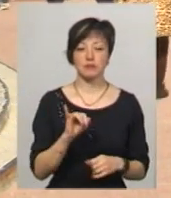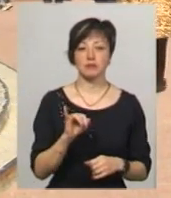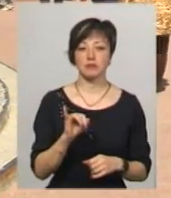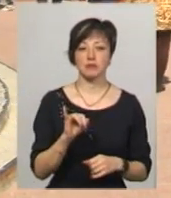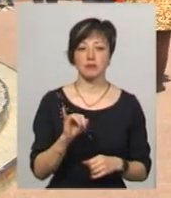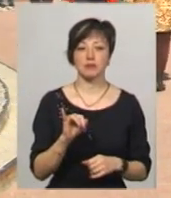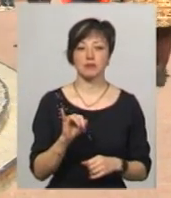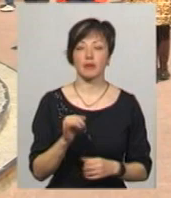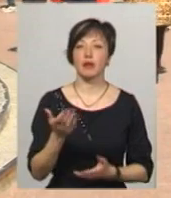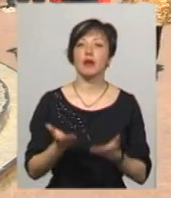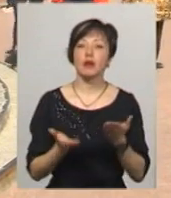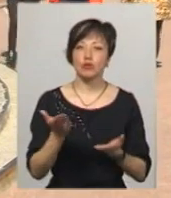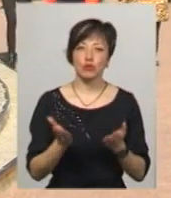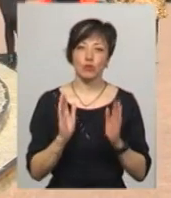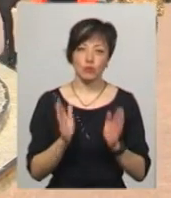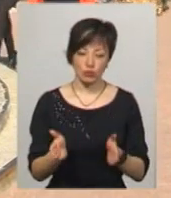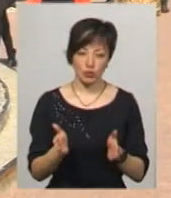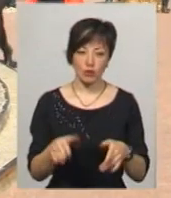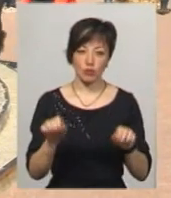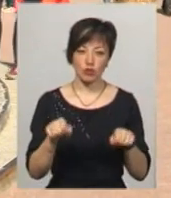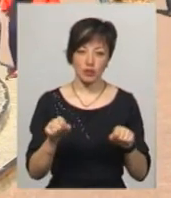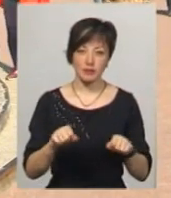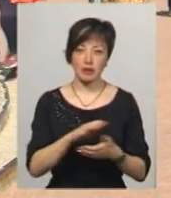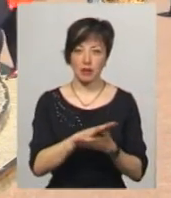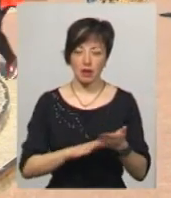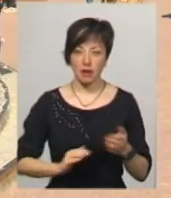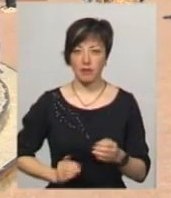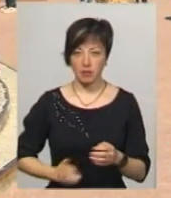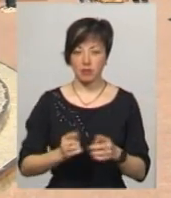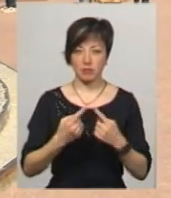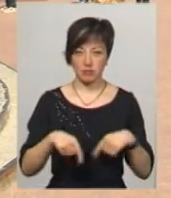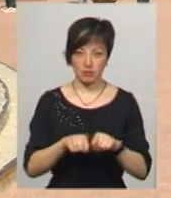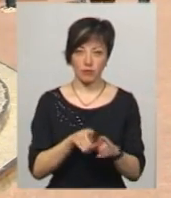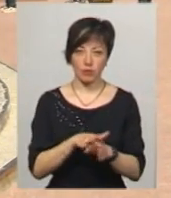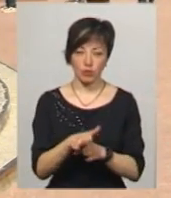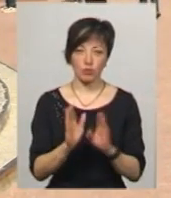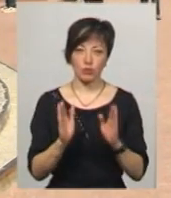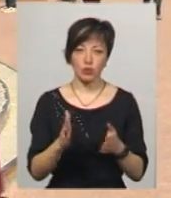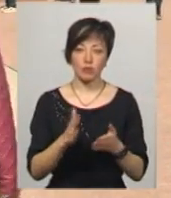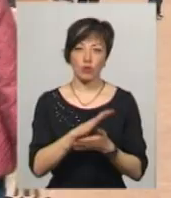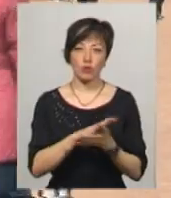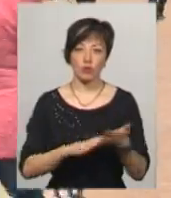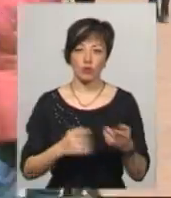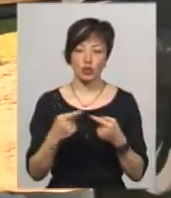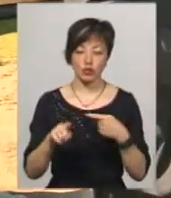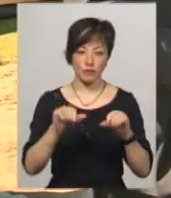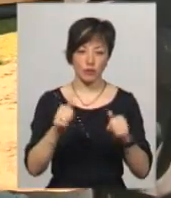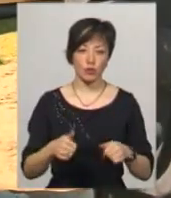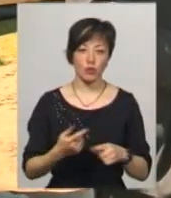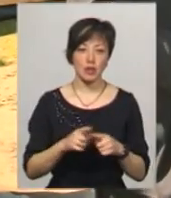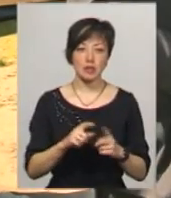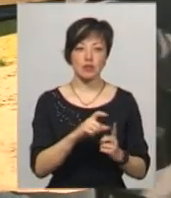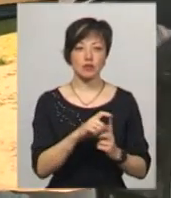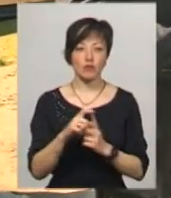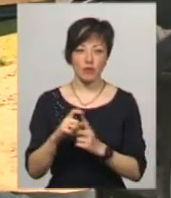в принципі, якщо буде можливість надалі підрядної організації, то будемо продовжувати інші фігури. За словами